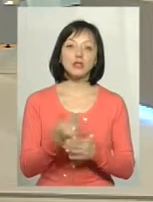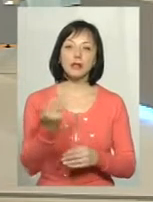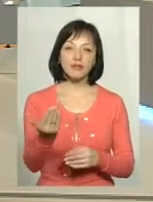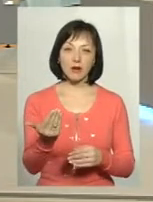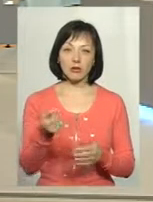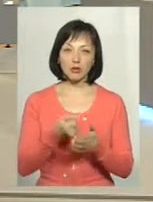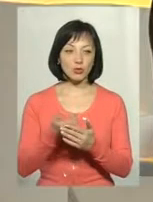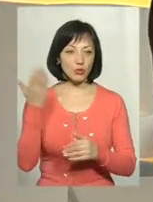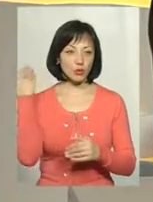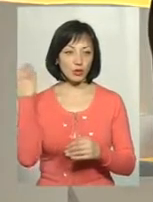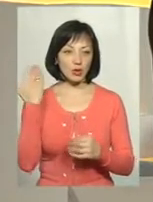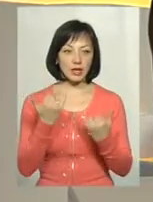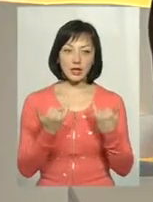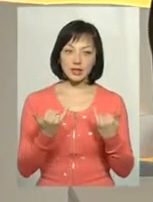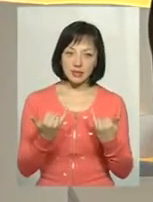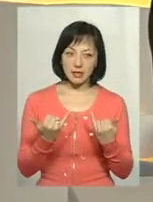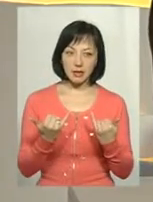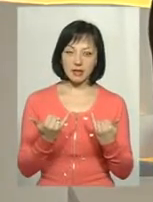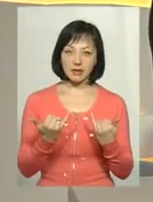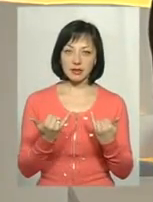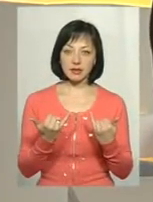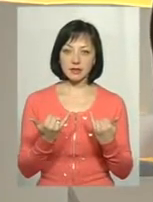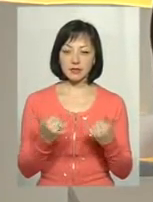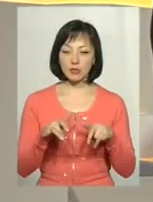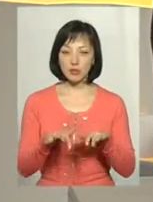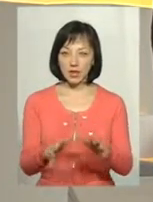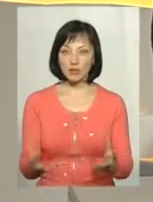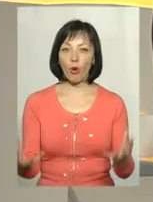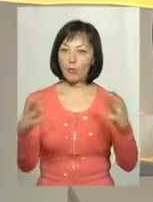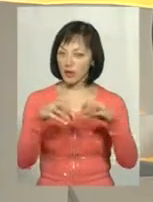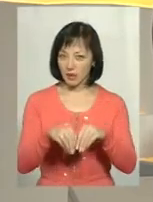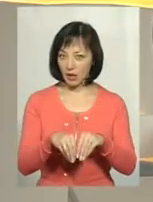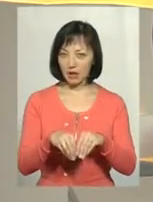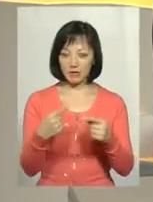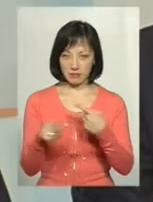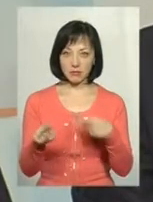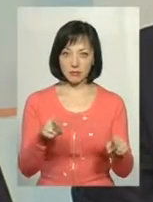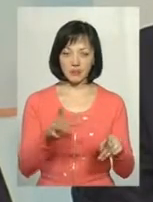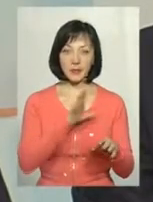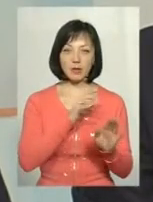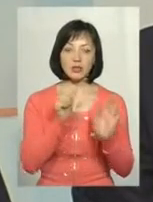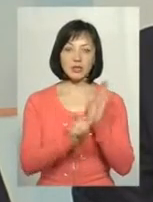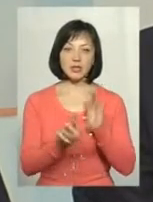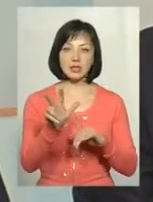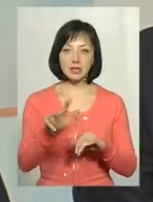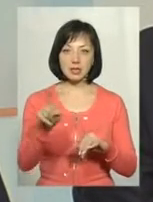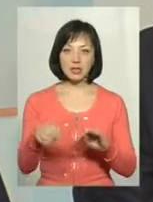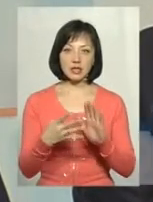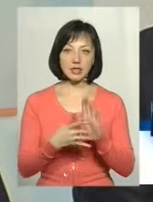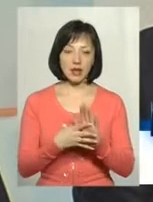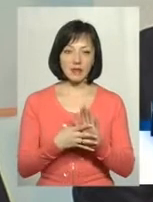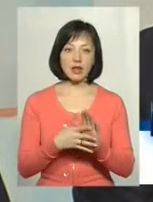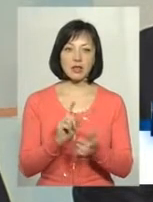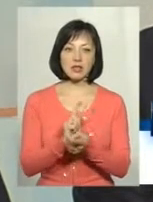до об'єднання і бюджет, який ви отримали в процесі вже об'єднання? Був 63,9 мільйона,